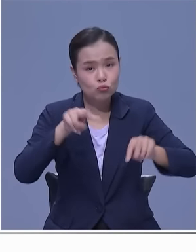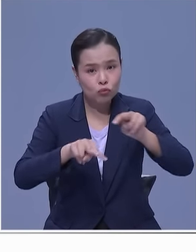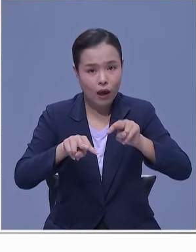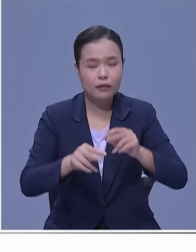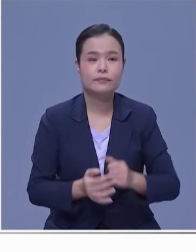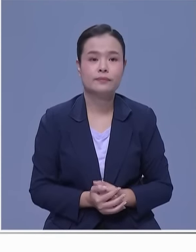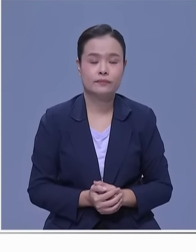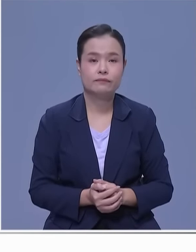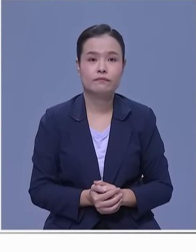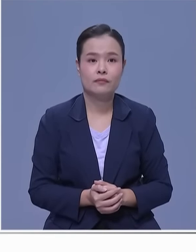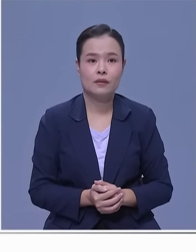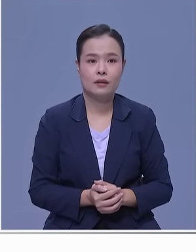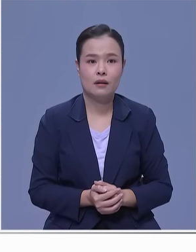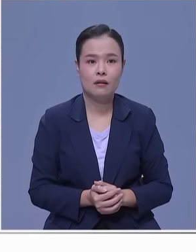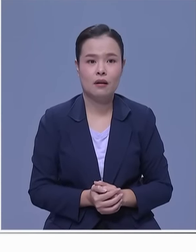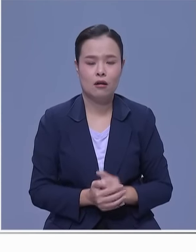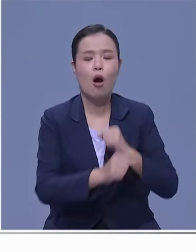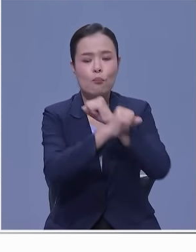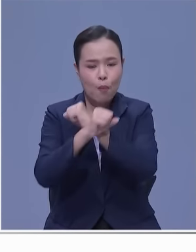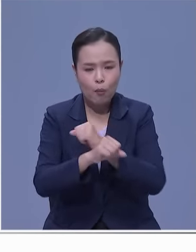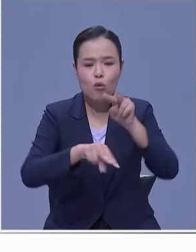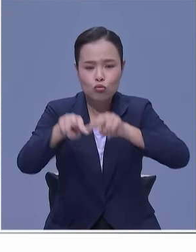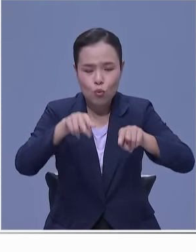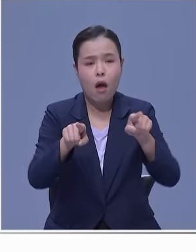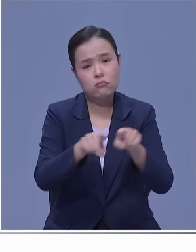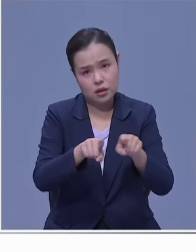ก็ควรได้รับการปกป้องและดูแลเช่นเดียวกัน